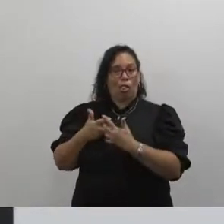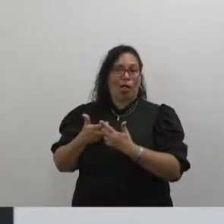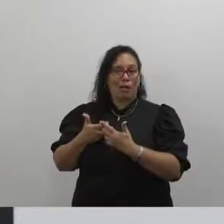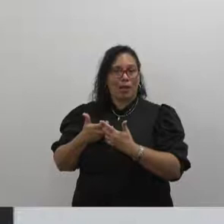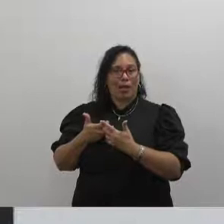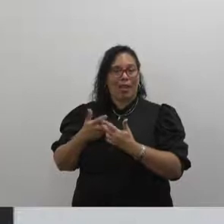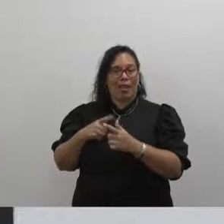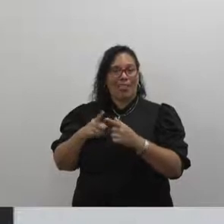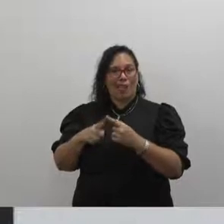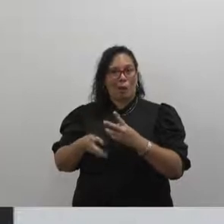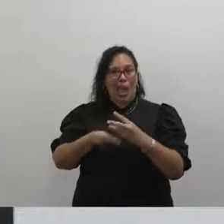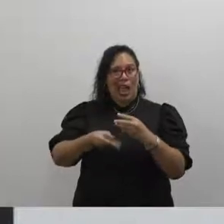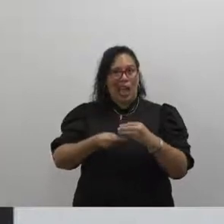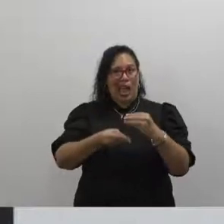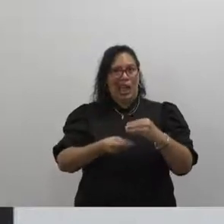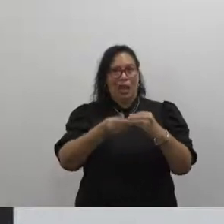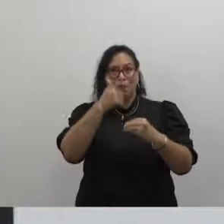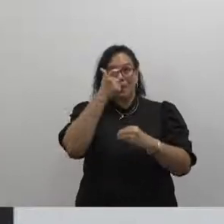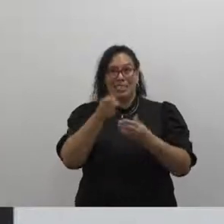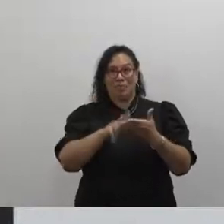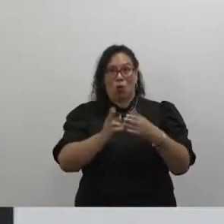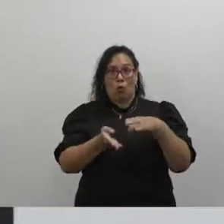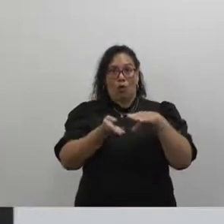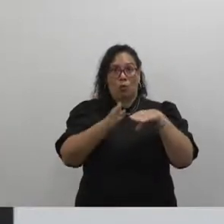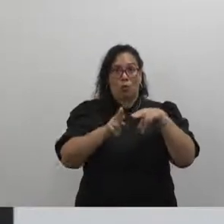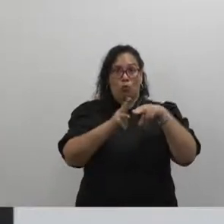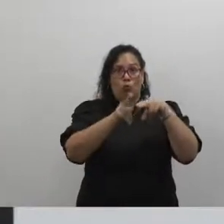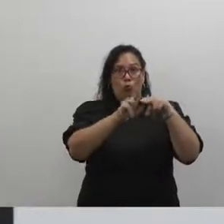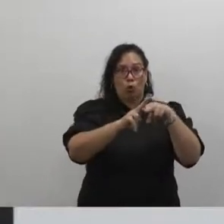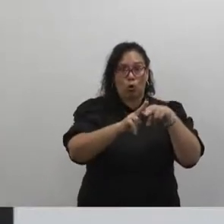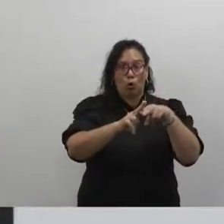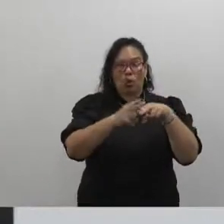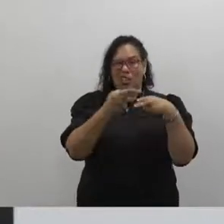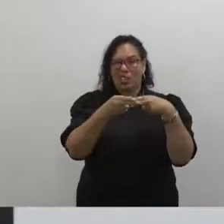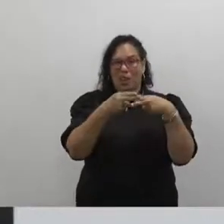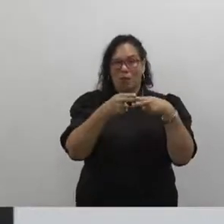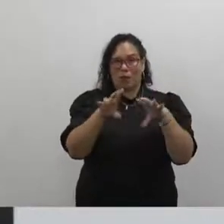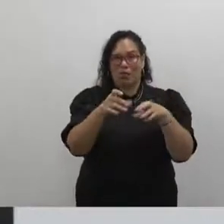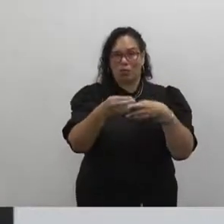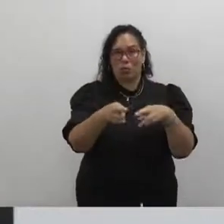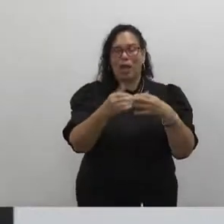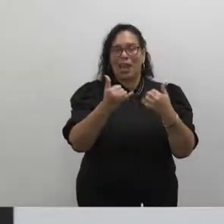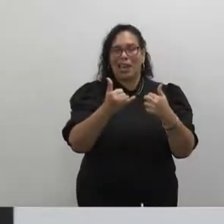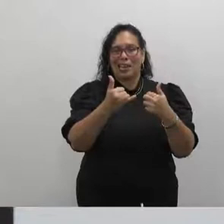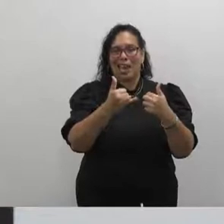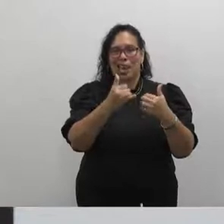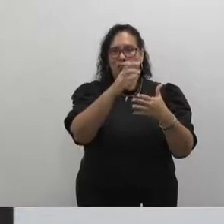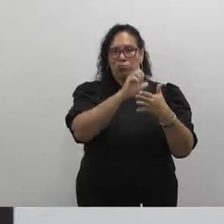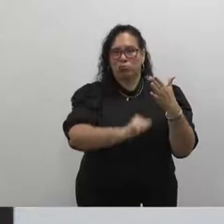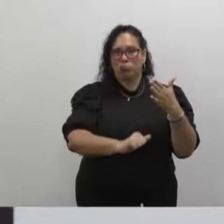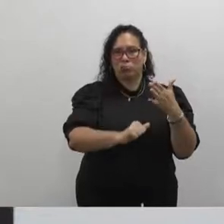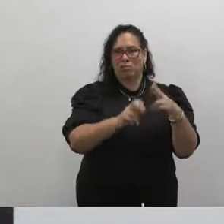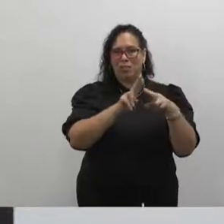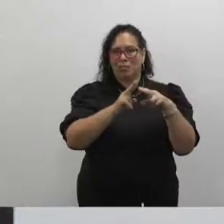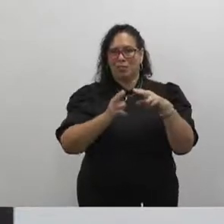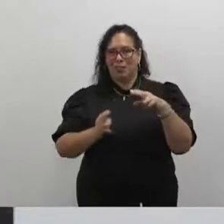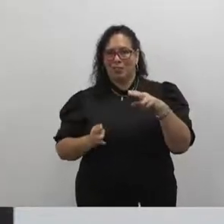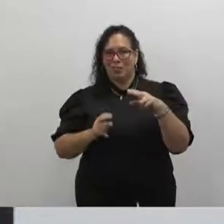thả muốn nên dùng một time cả anh nhà ông pi làm ho dương nữa